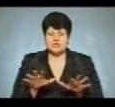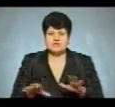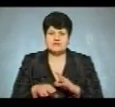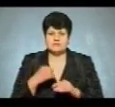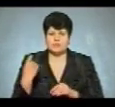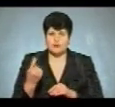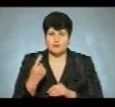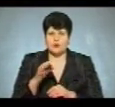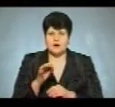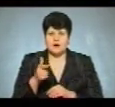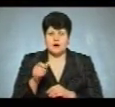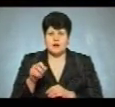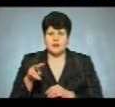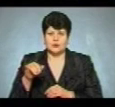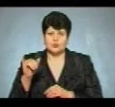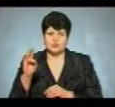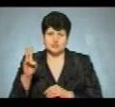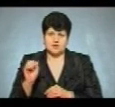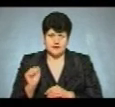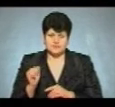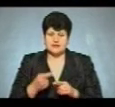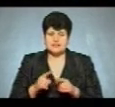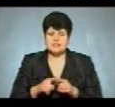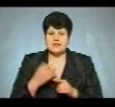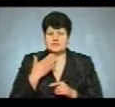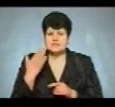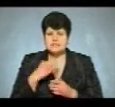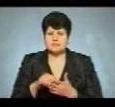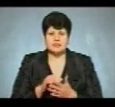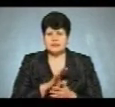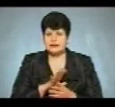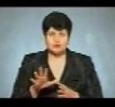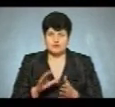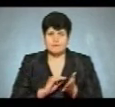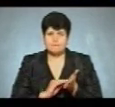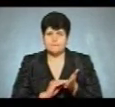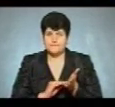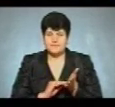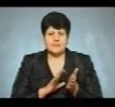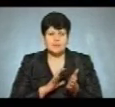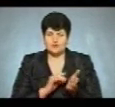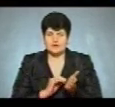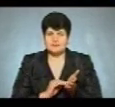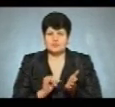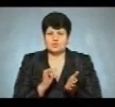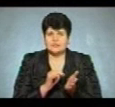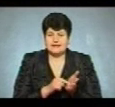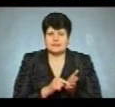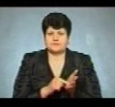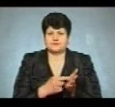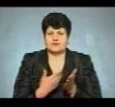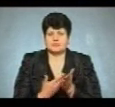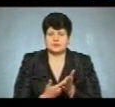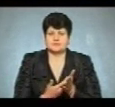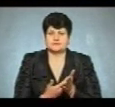Ольга Галушка. Агітаційні матеріали саме не були відповідно промарковані, тобто не було зазначено вихідних даних, таких